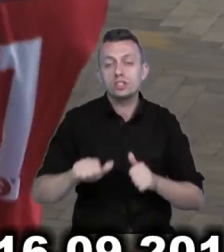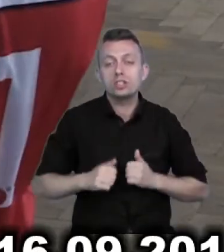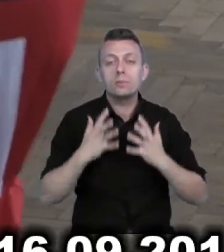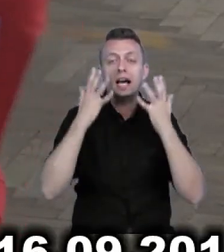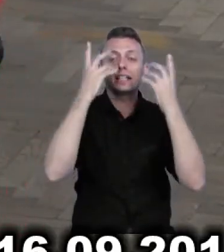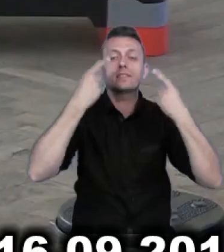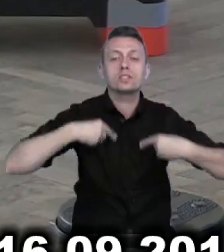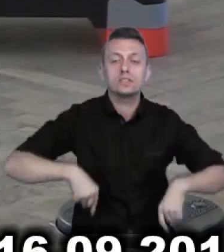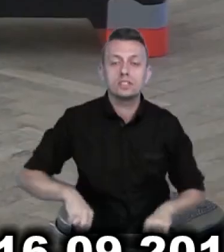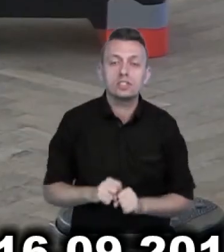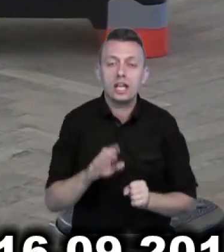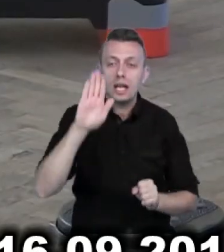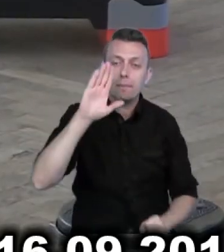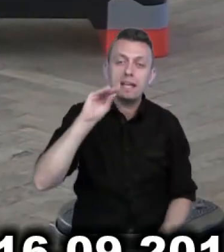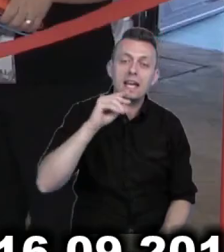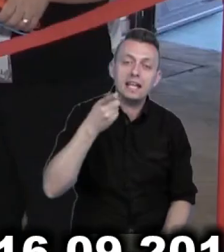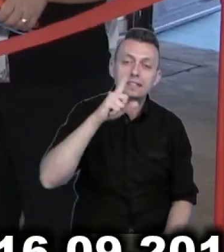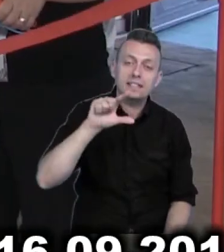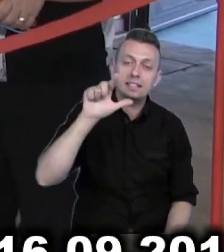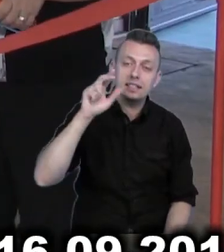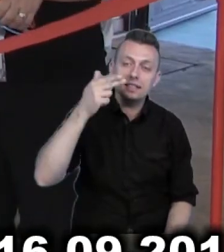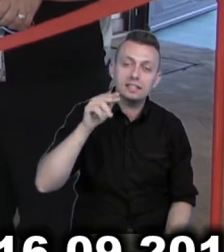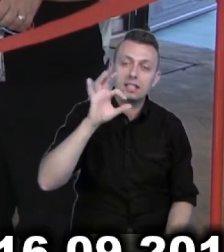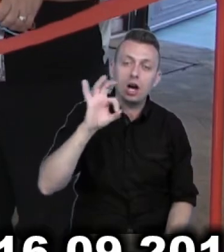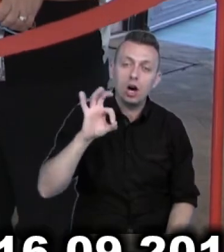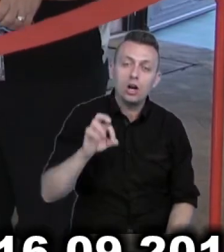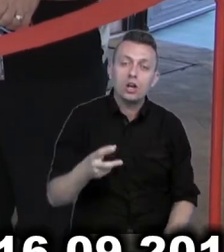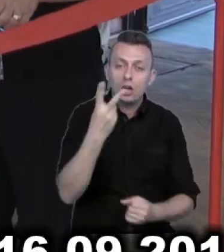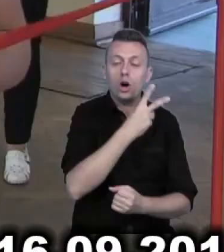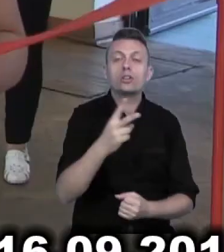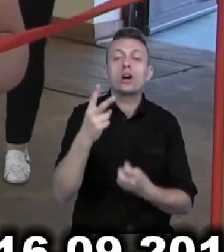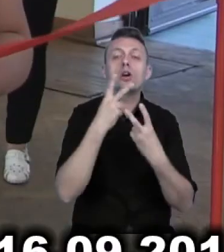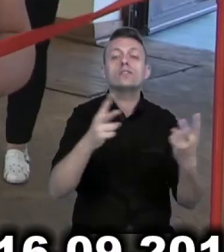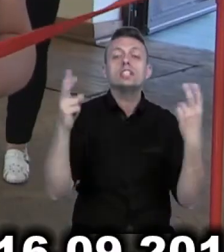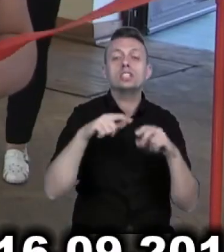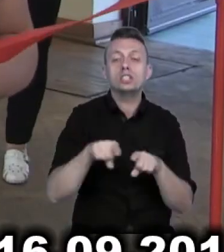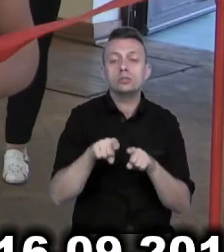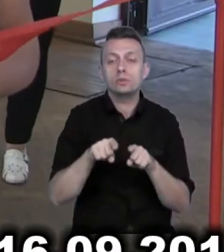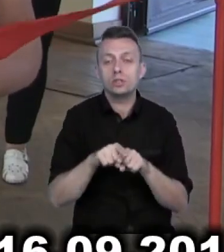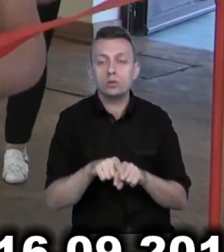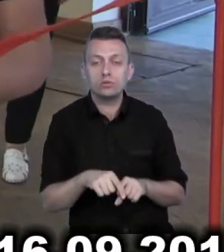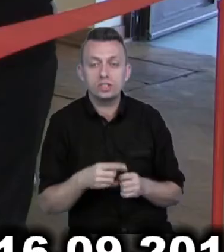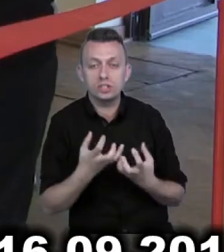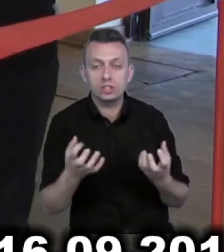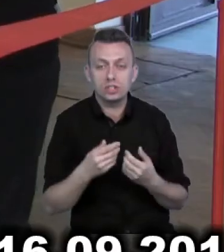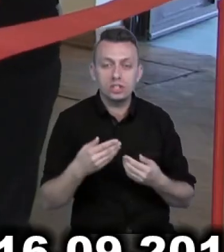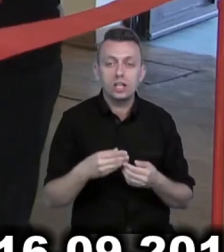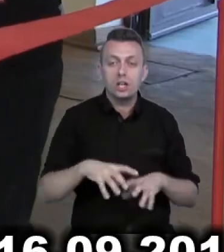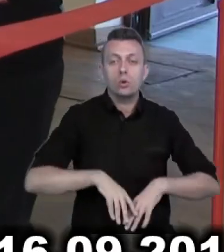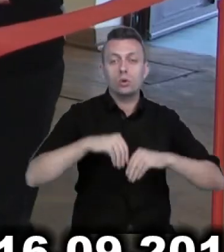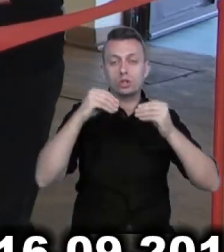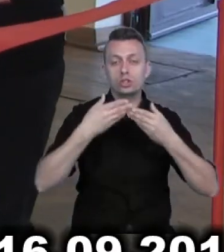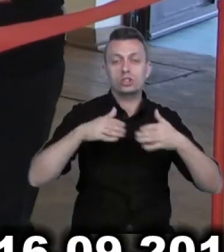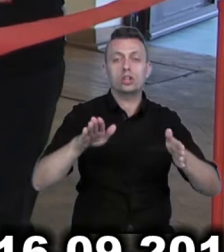także Bedlno, gdzie siłownię otworzyli przewodniczący Rady Powiatu w Kutnie Marek Jankowski, kierownik projektu Anna Konwerska i rzecz jasna